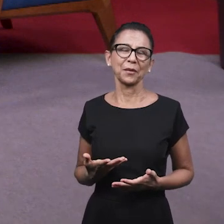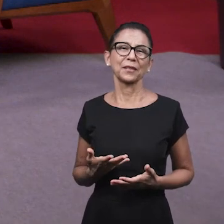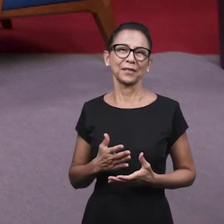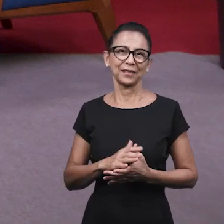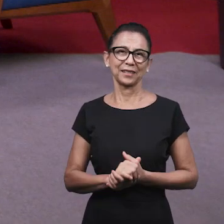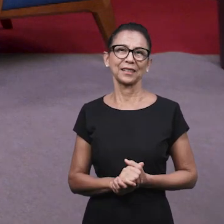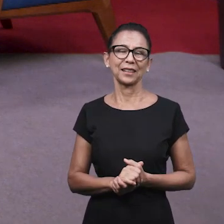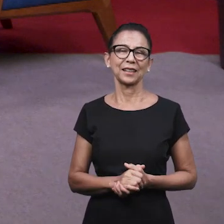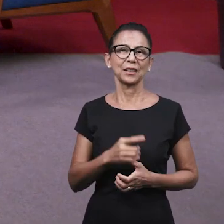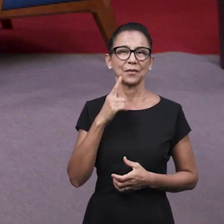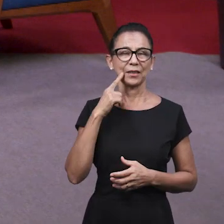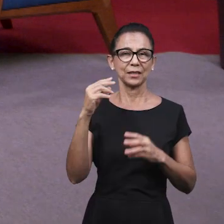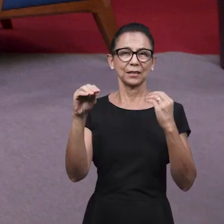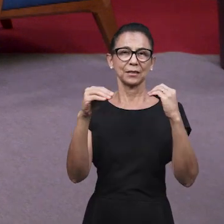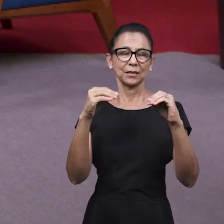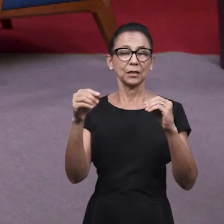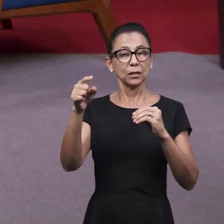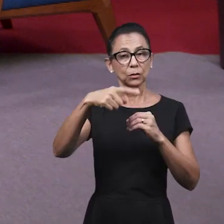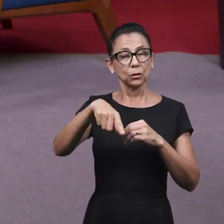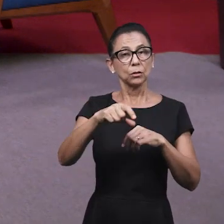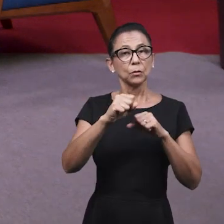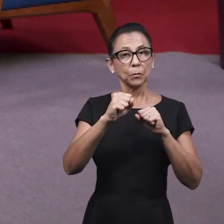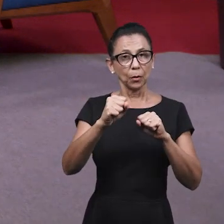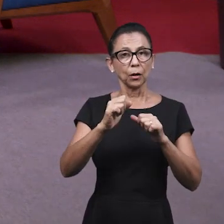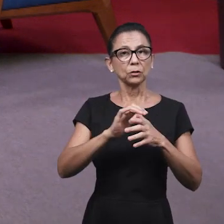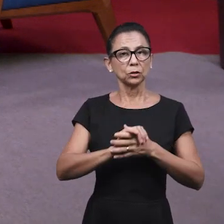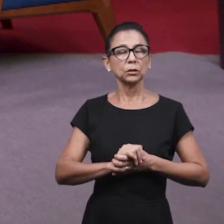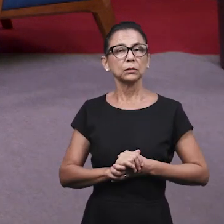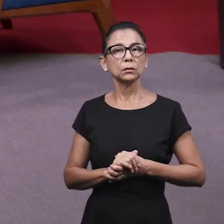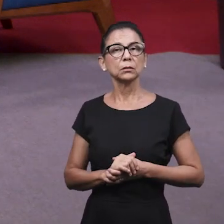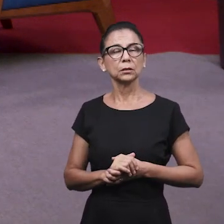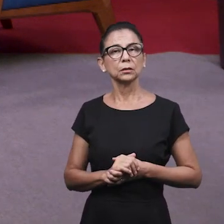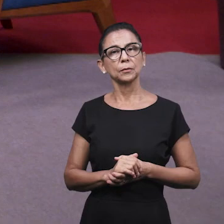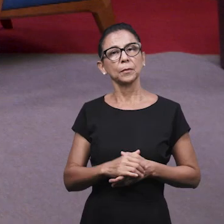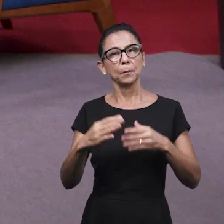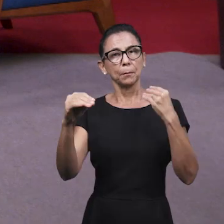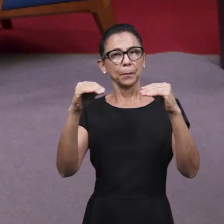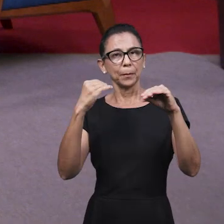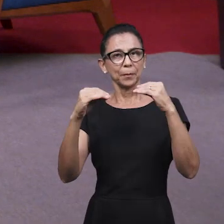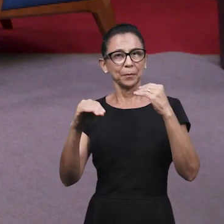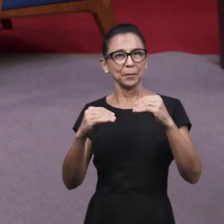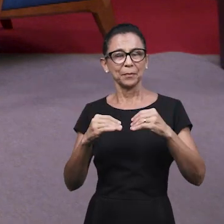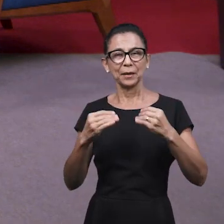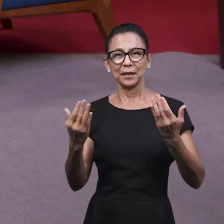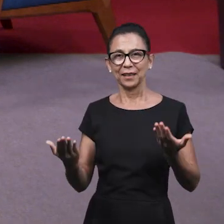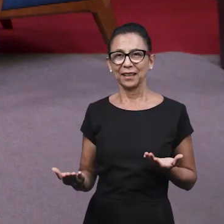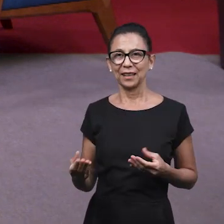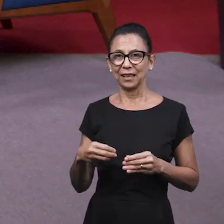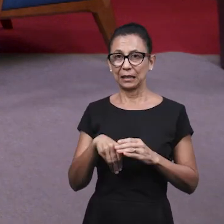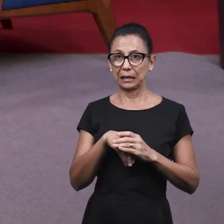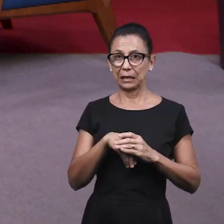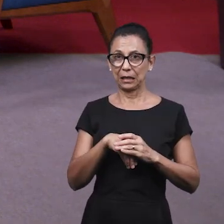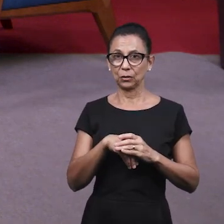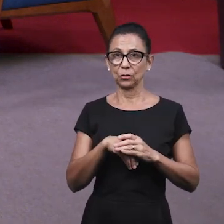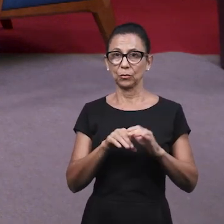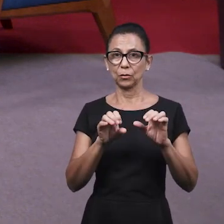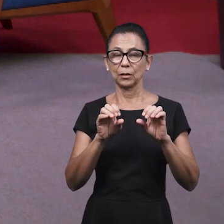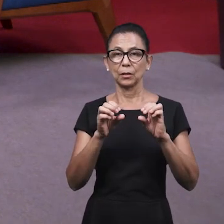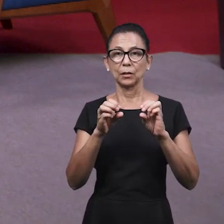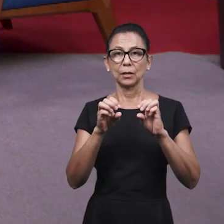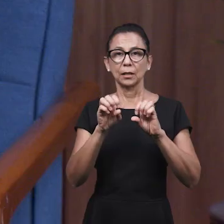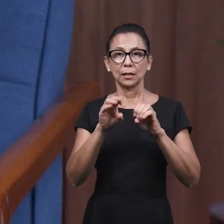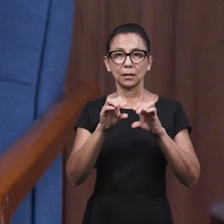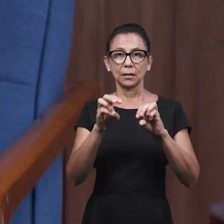ces participations et tout ce que nous assiste ceci peuvent contribuer pour la programmation en annonçant l'évangile éternel dans le volet leçons du